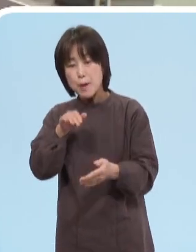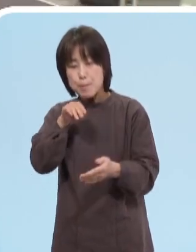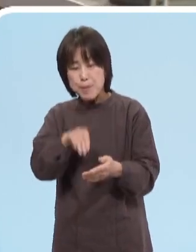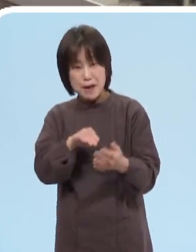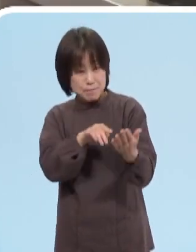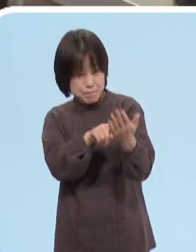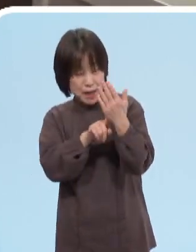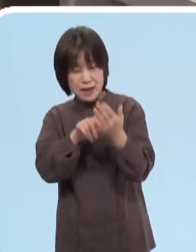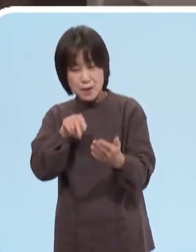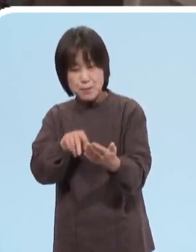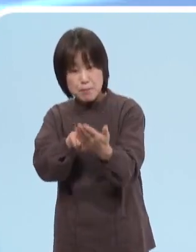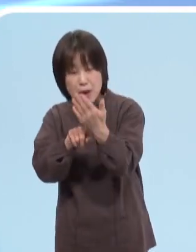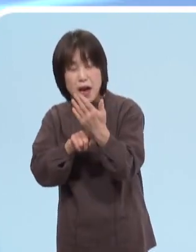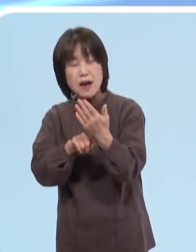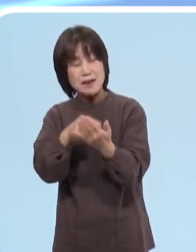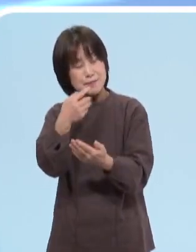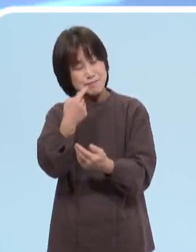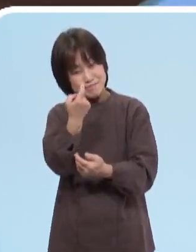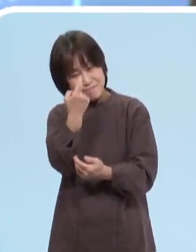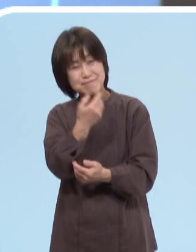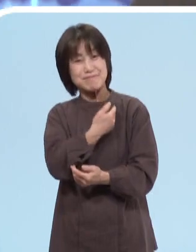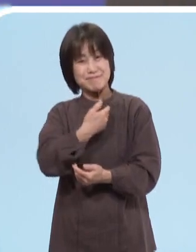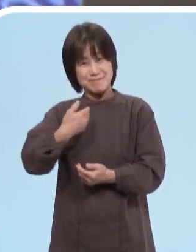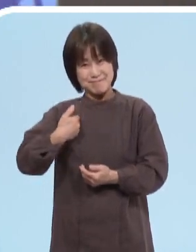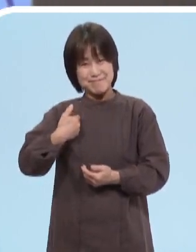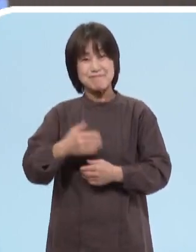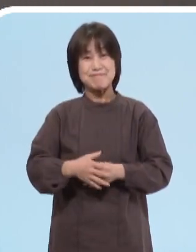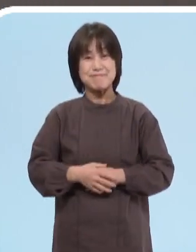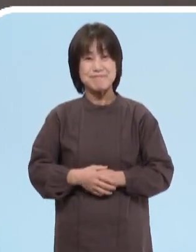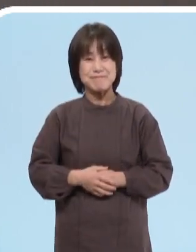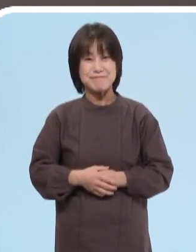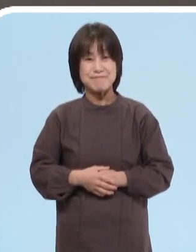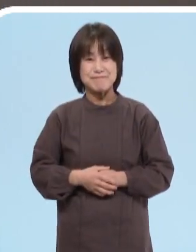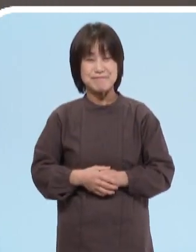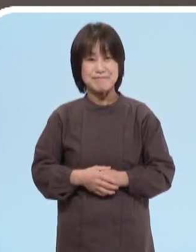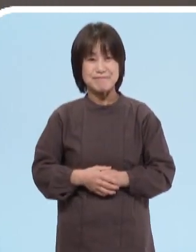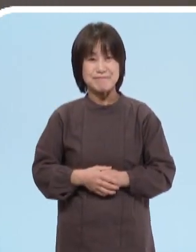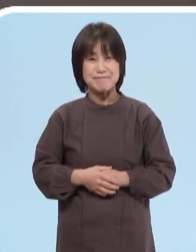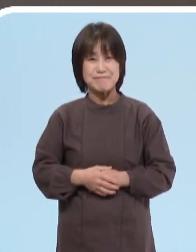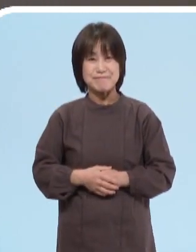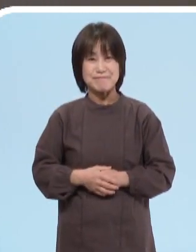タッチパネルなどでとても興味深く知ることのできるコーナーです。